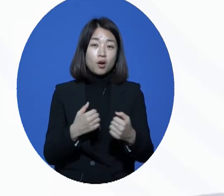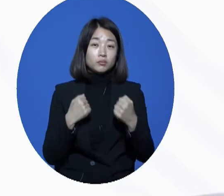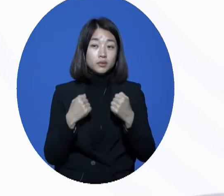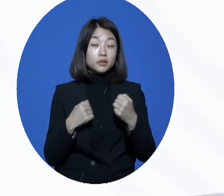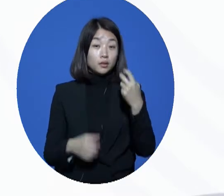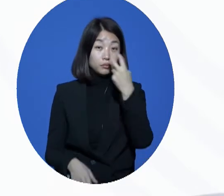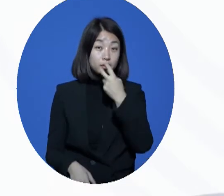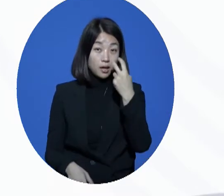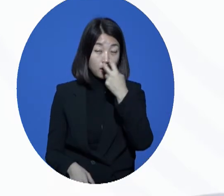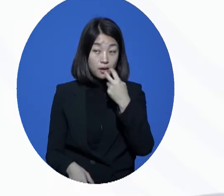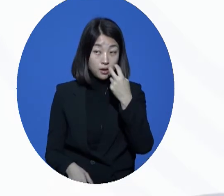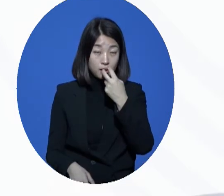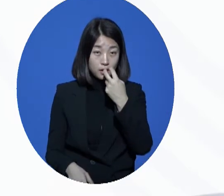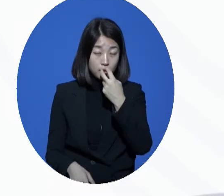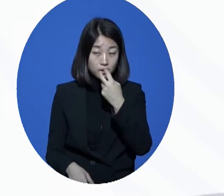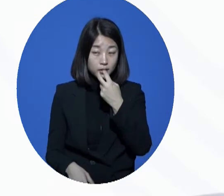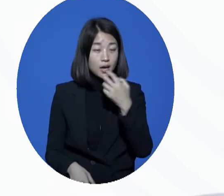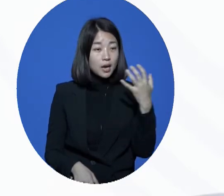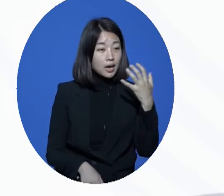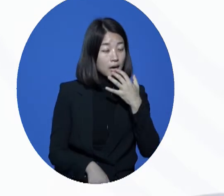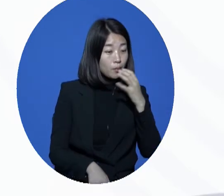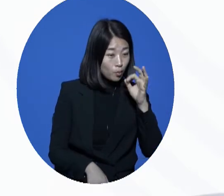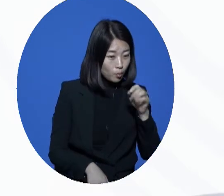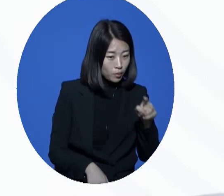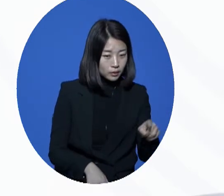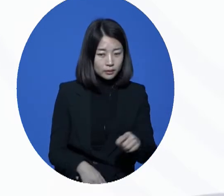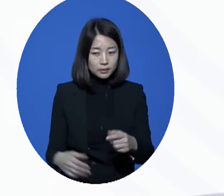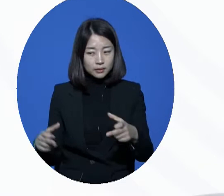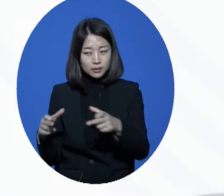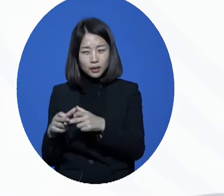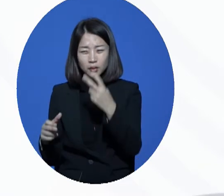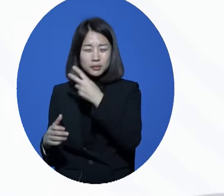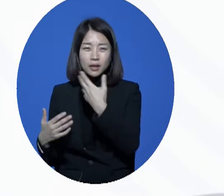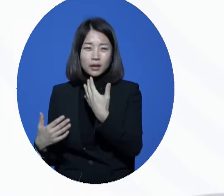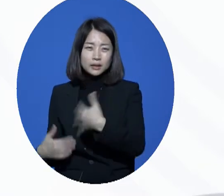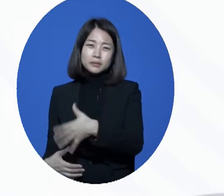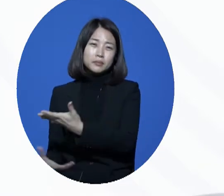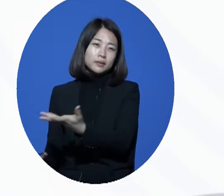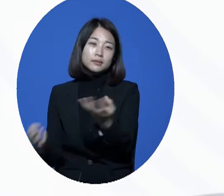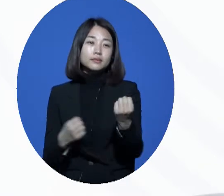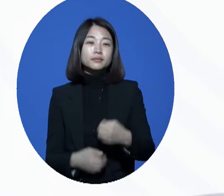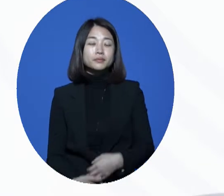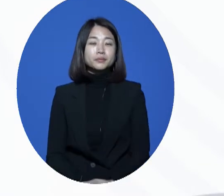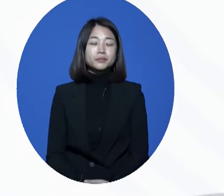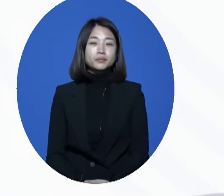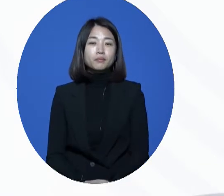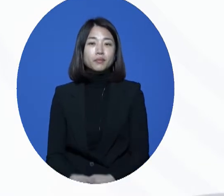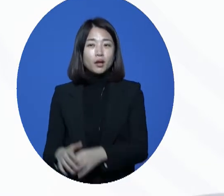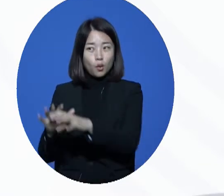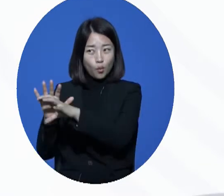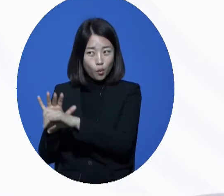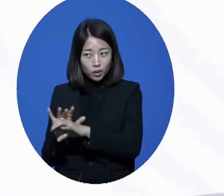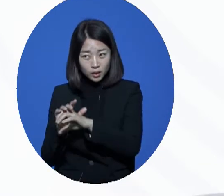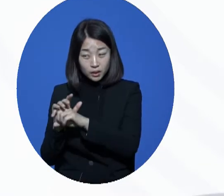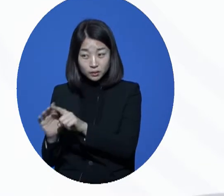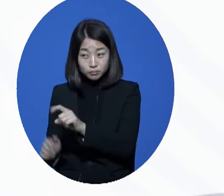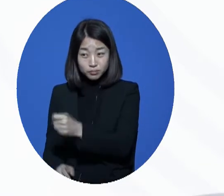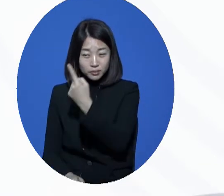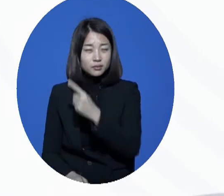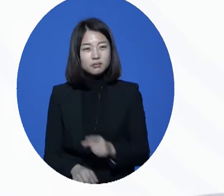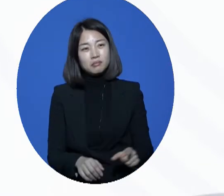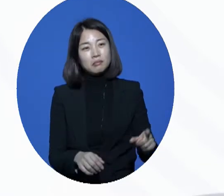건강검진 수검률만 보더라도 비장애인에 비해서 상당히 떨어질 수밖에 없는 상황입니다. 코로나19는 이걸 더